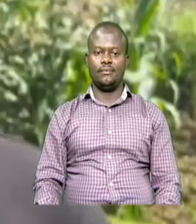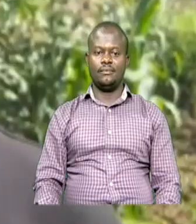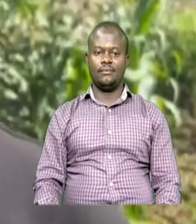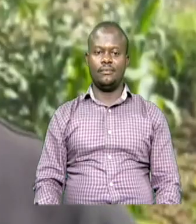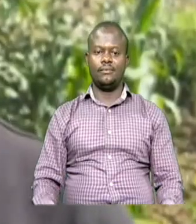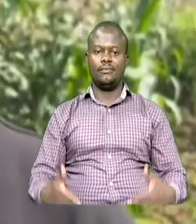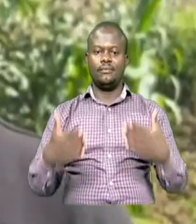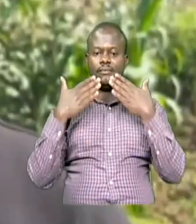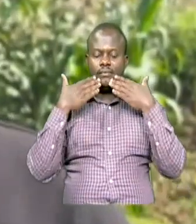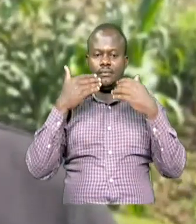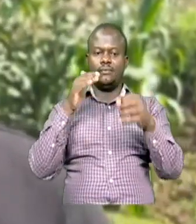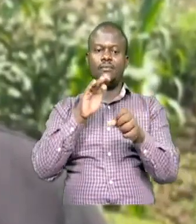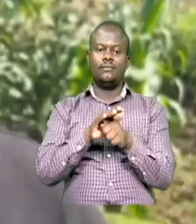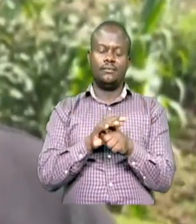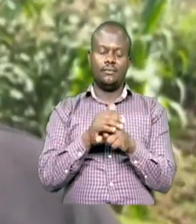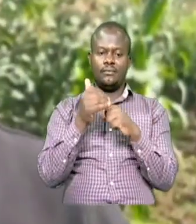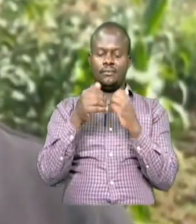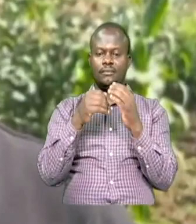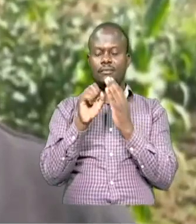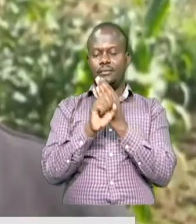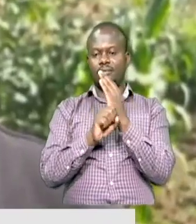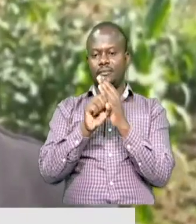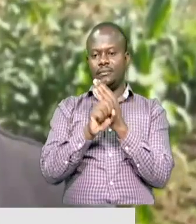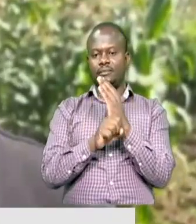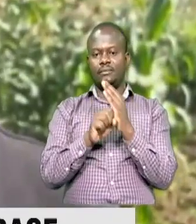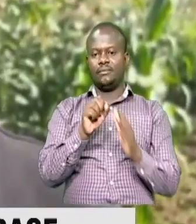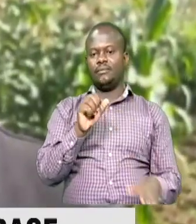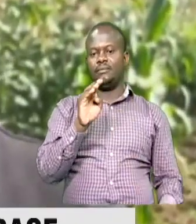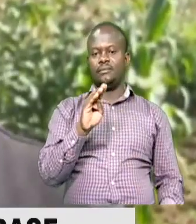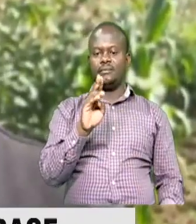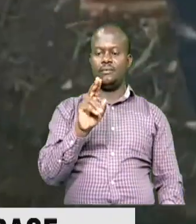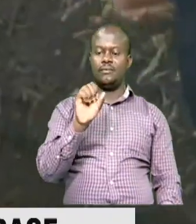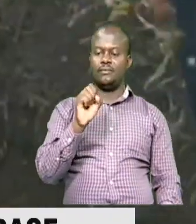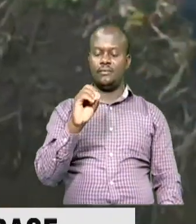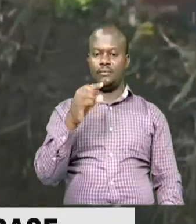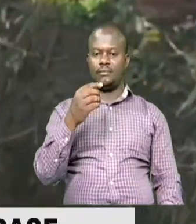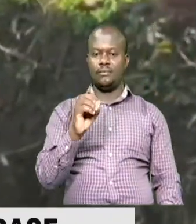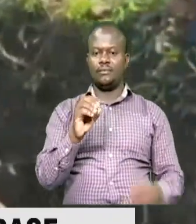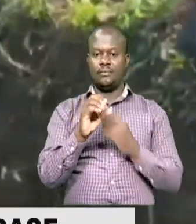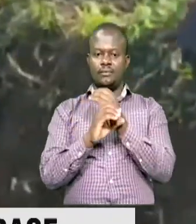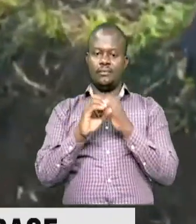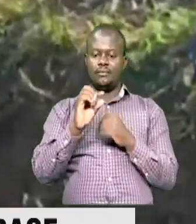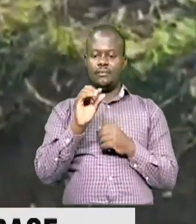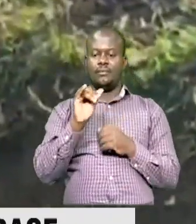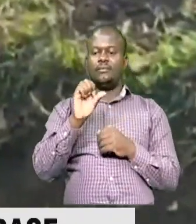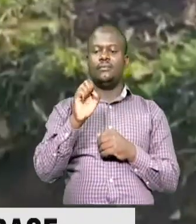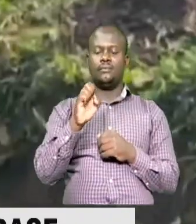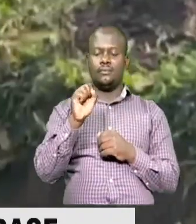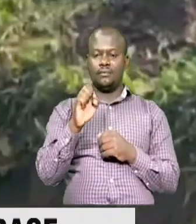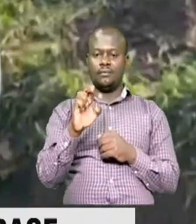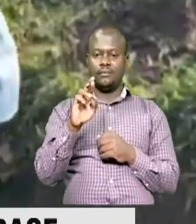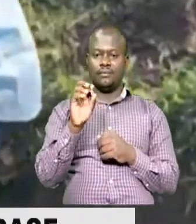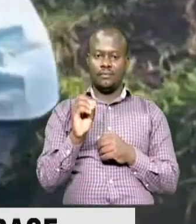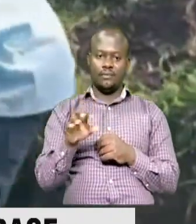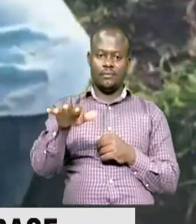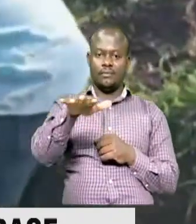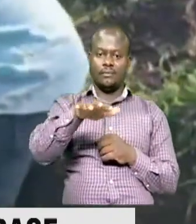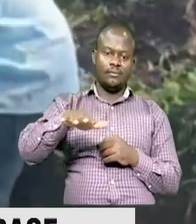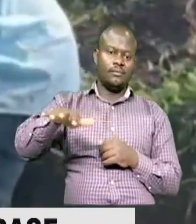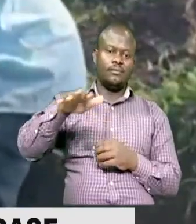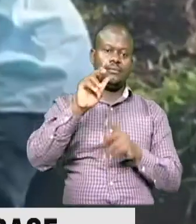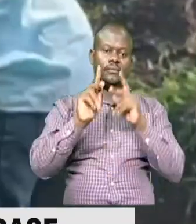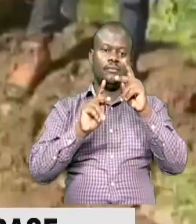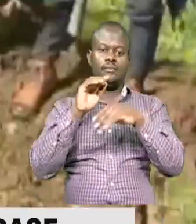Murakoze cyane studio. Ubu duherereye mu murenge wa Busogo mu kagari ka Gisesero. Ahangaha turi neza neza aho